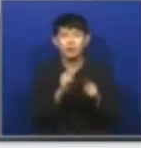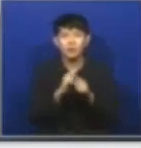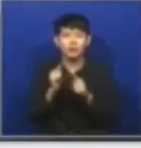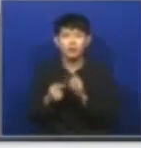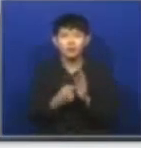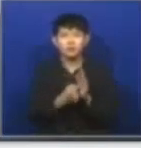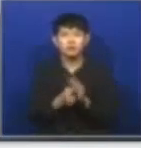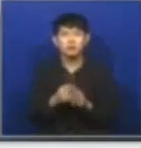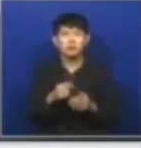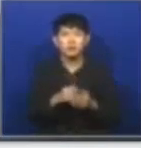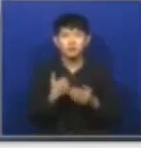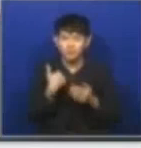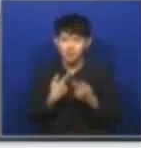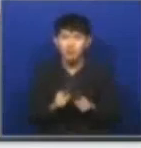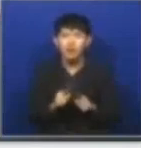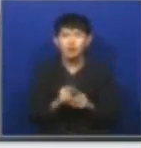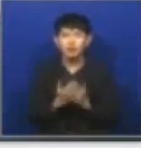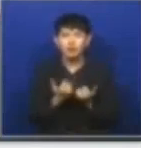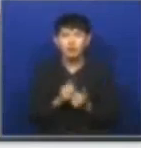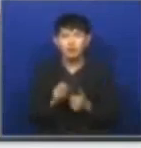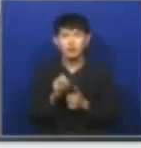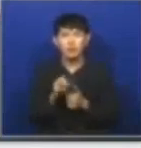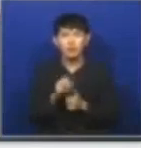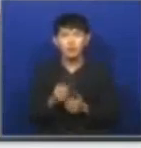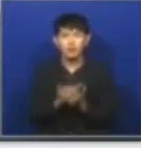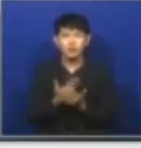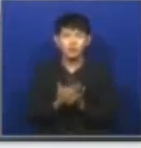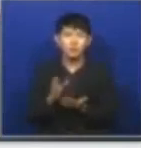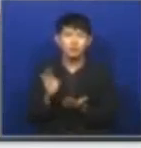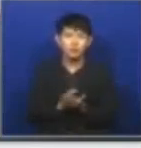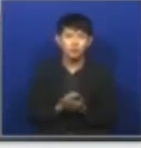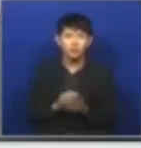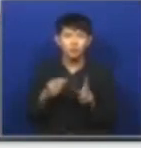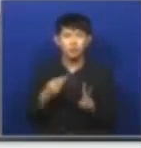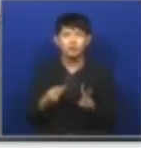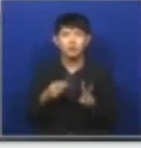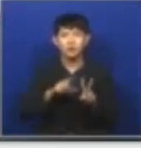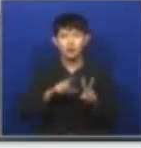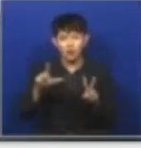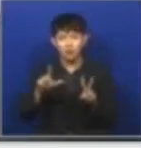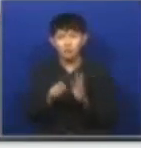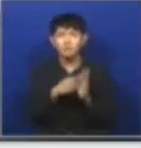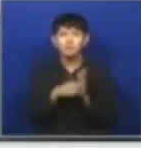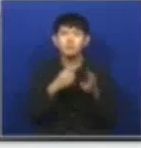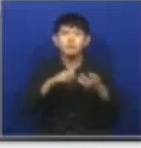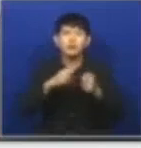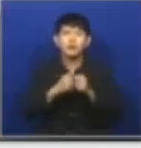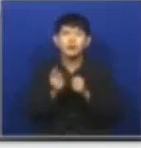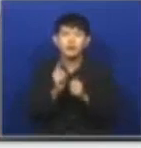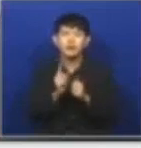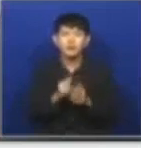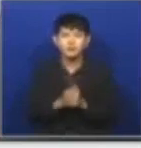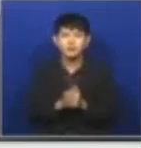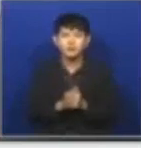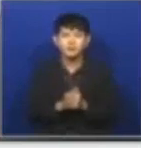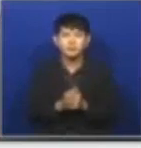ลยีแต่วันนี้กำลังเสนอใช้งบประมาณ 20,000 ล้านเกิดอะไรขึ้นแล้วก็ไม่ต้อง